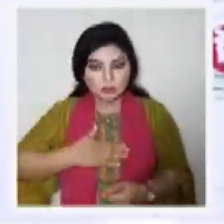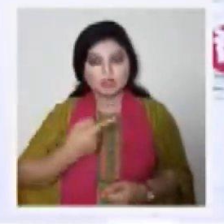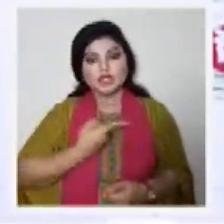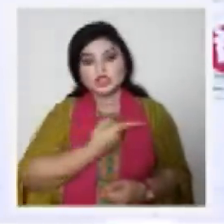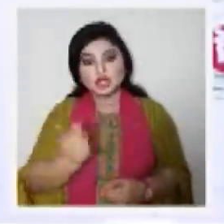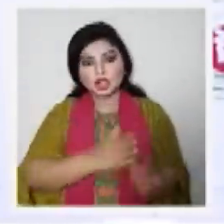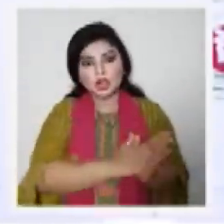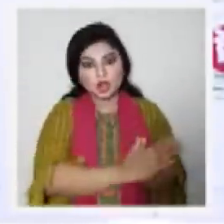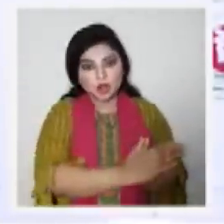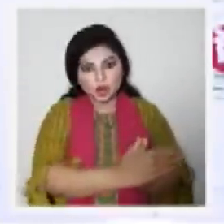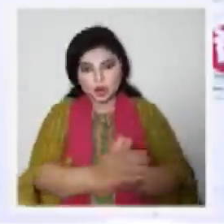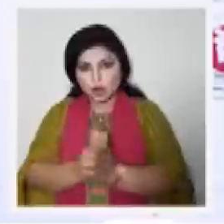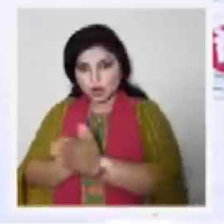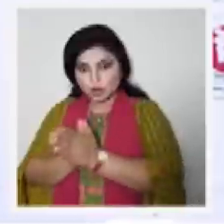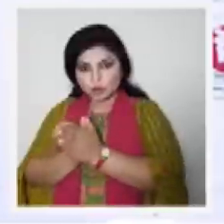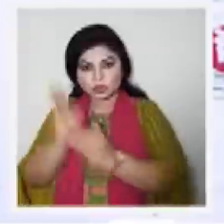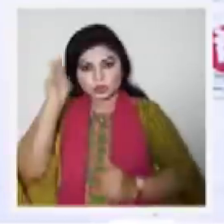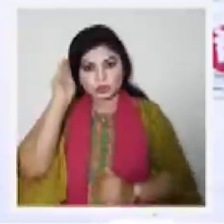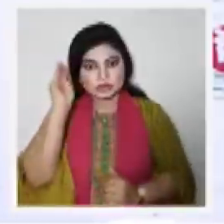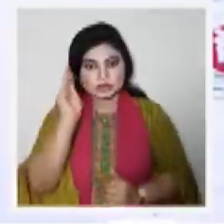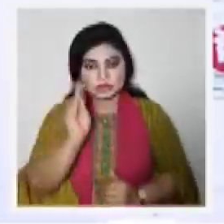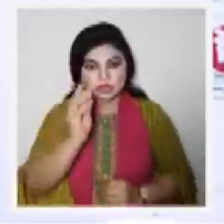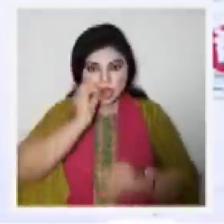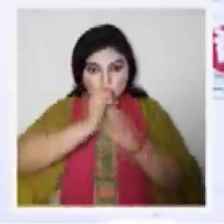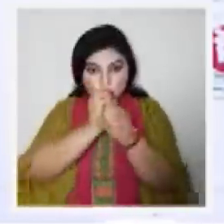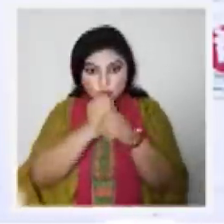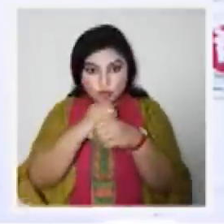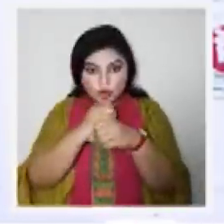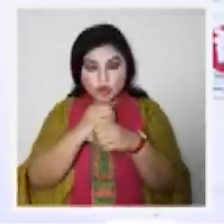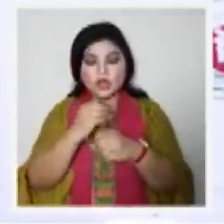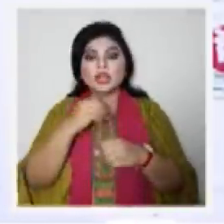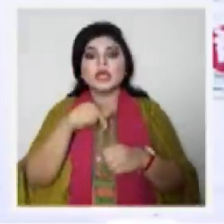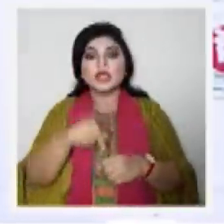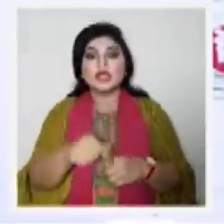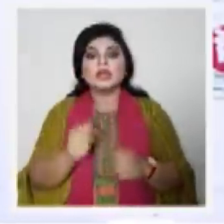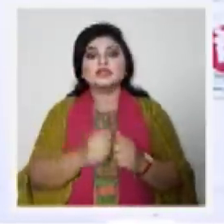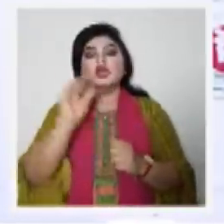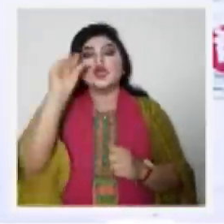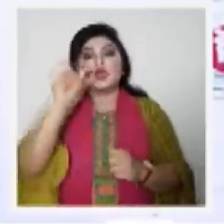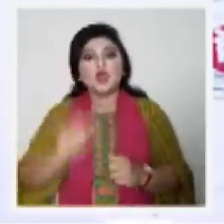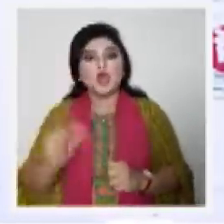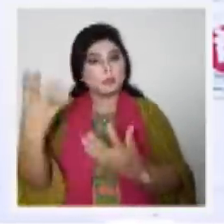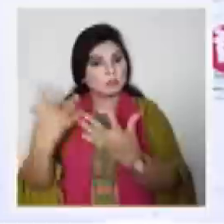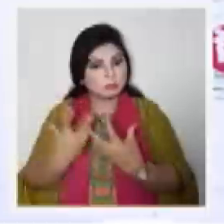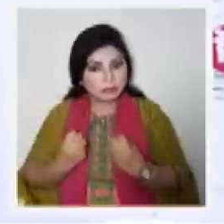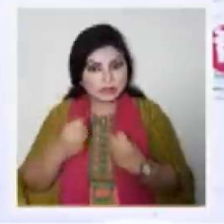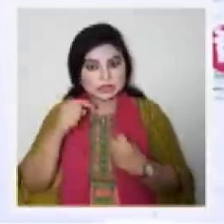তথ্য পরিবেশনের আগে সবাইকে অনুরোধ করতে চাই, আমাদের